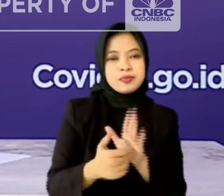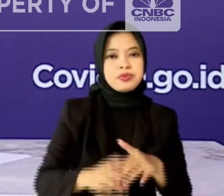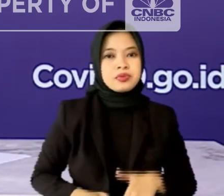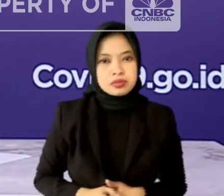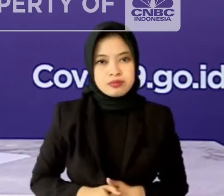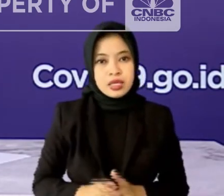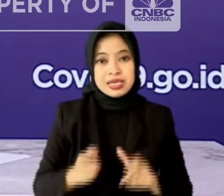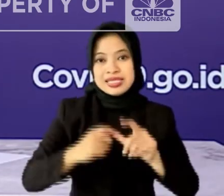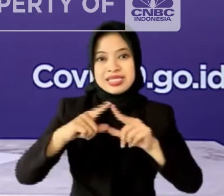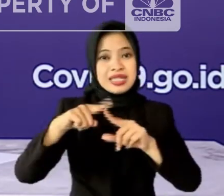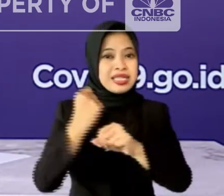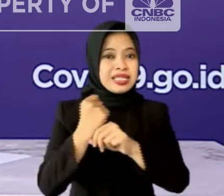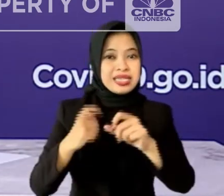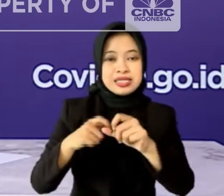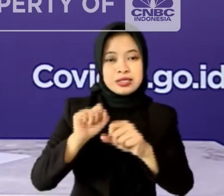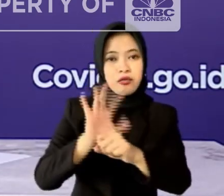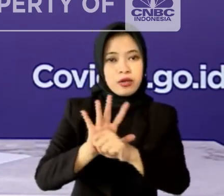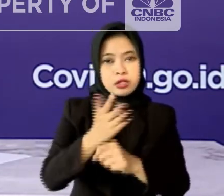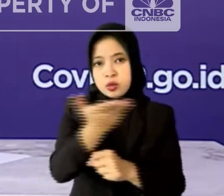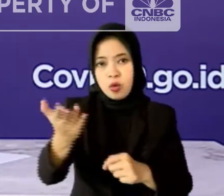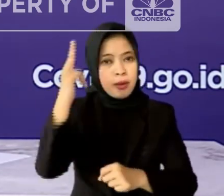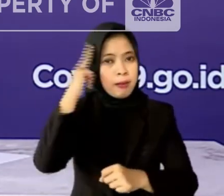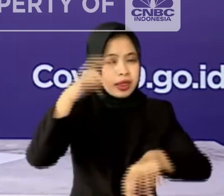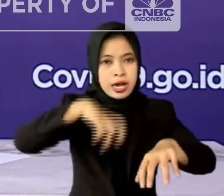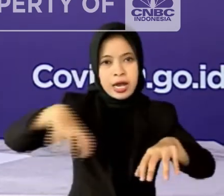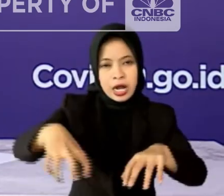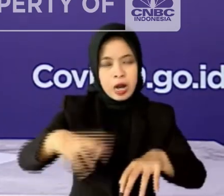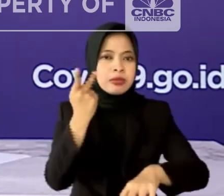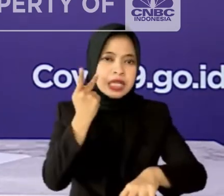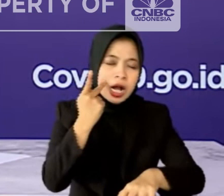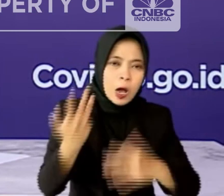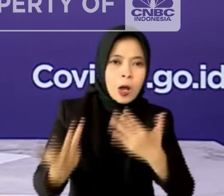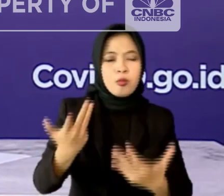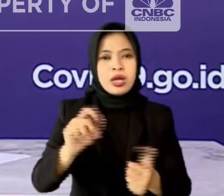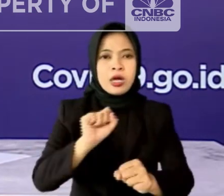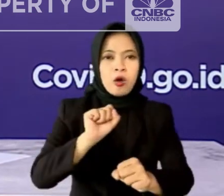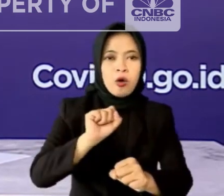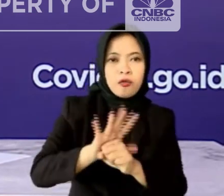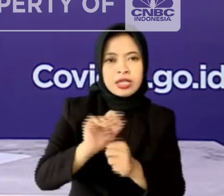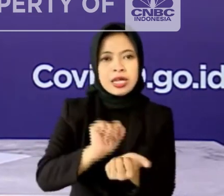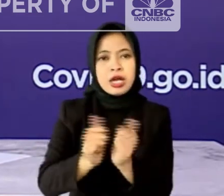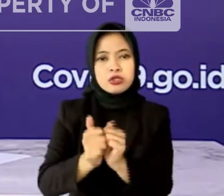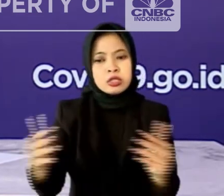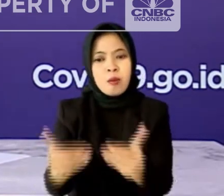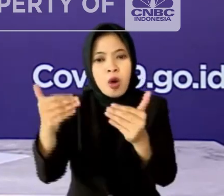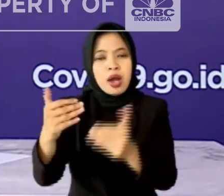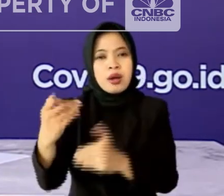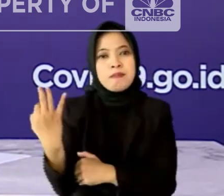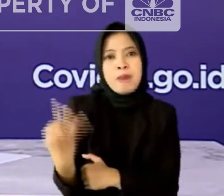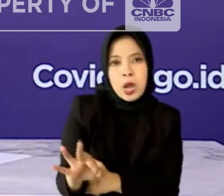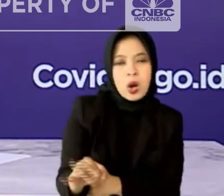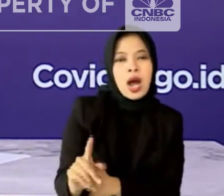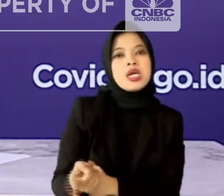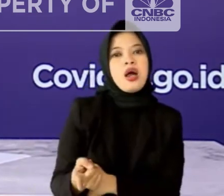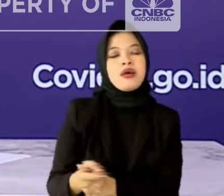ia meminta kepada Satgas dan pemerintah di daerah untuk mengantisipasi kasus coffee 19 yang muncul di daerahnya